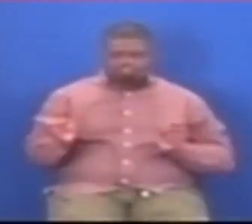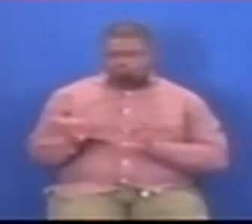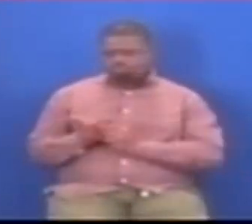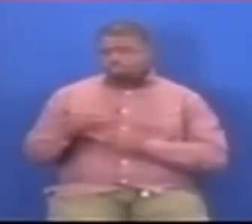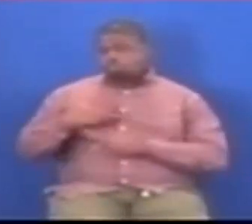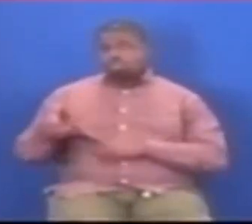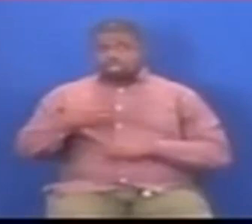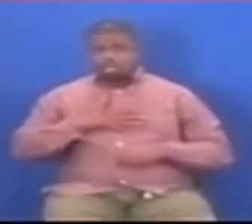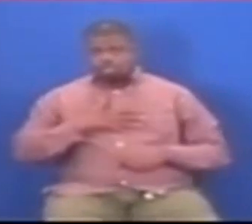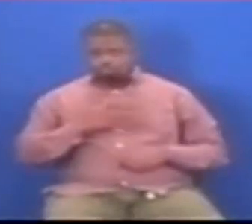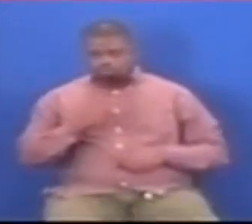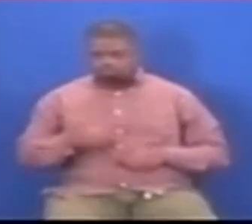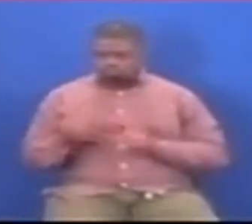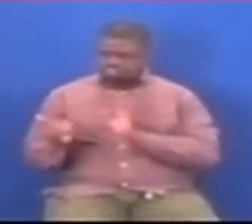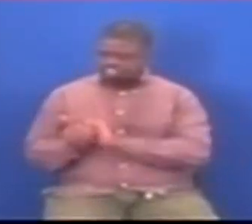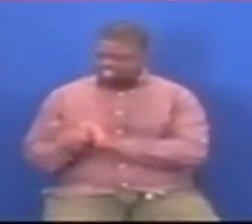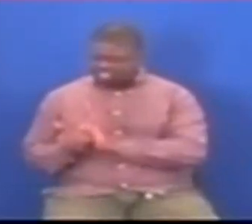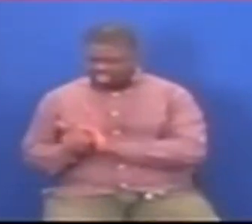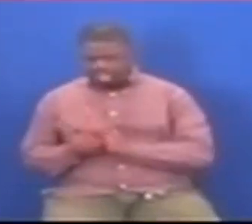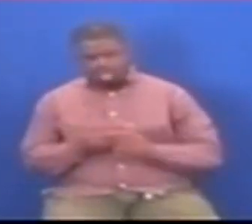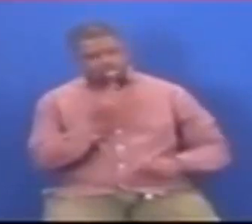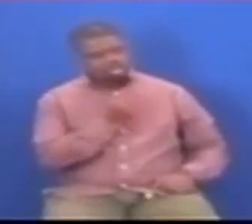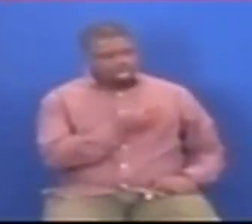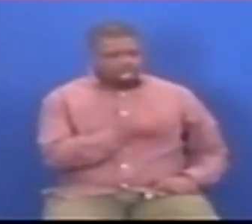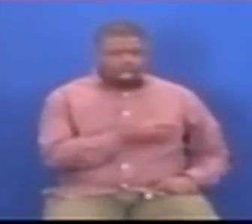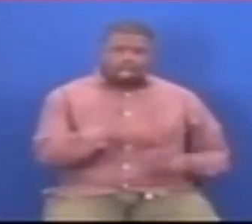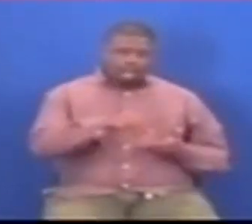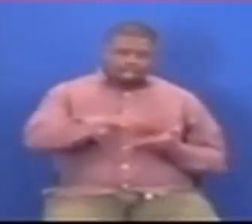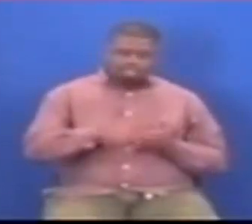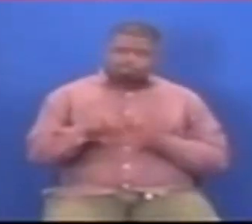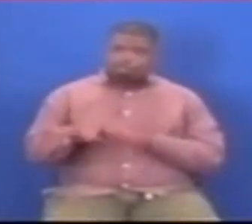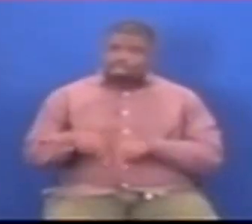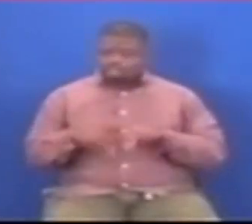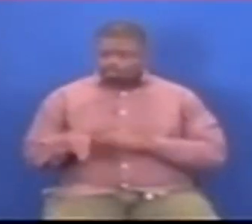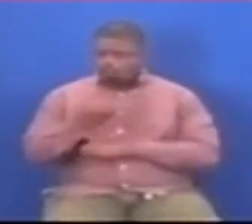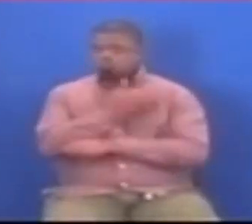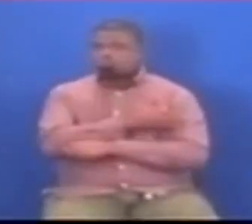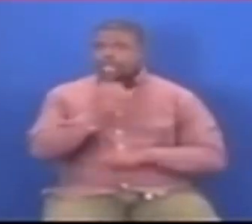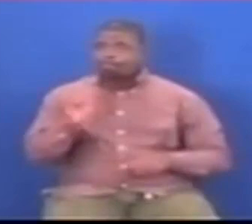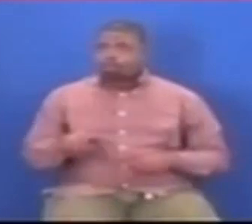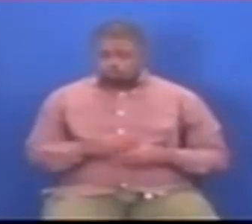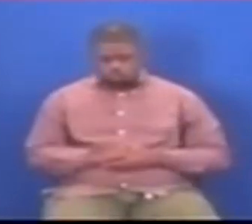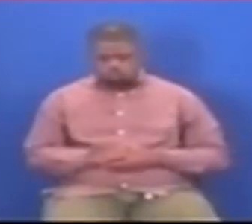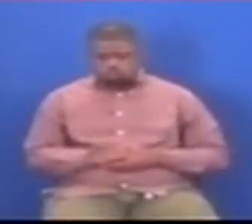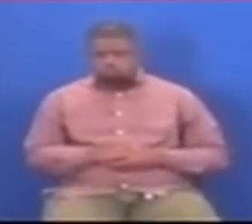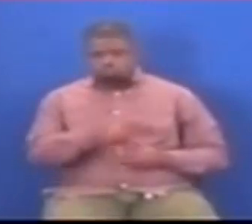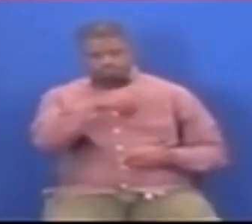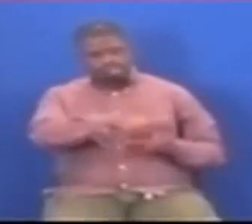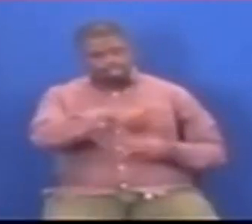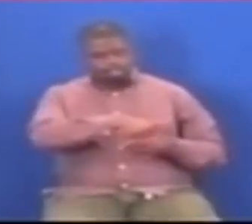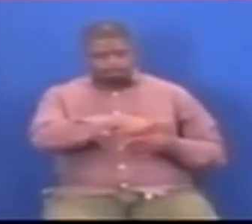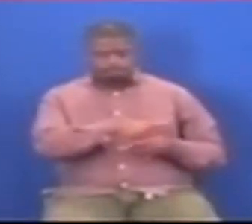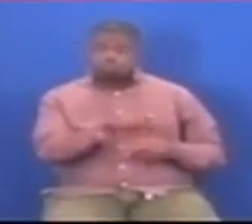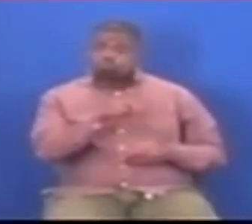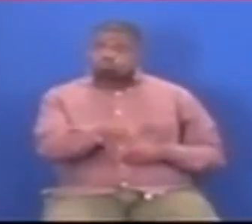na uwepo wa sera za sheria ya ardhi inao mkataba wa huduma kwa mteja, Client Service Charter,